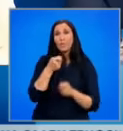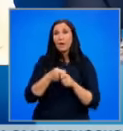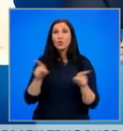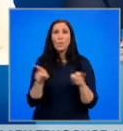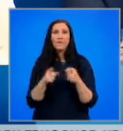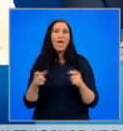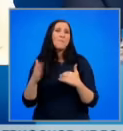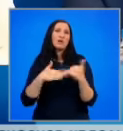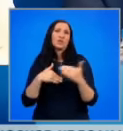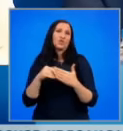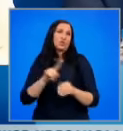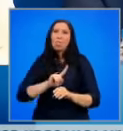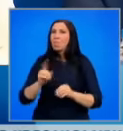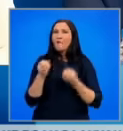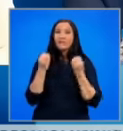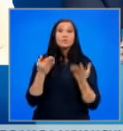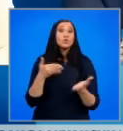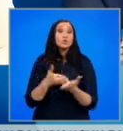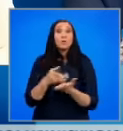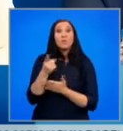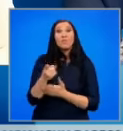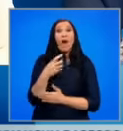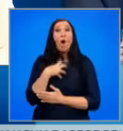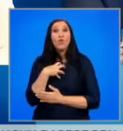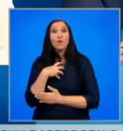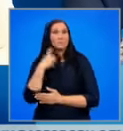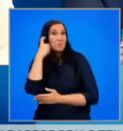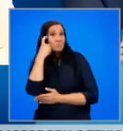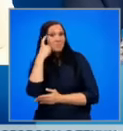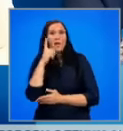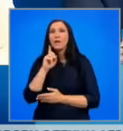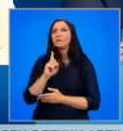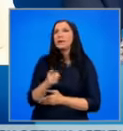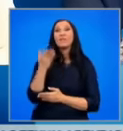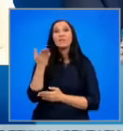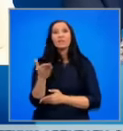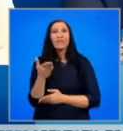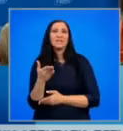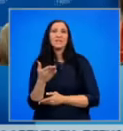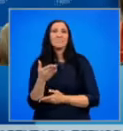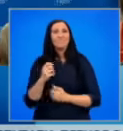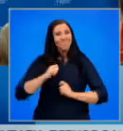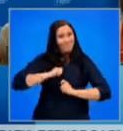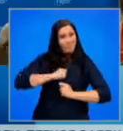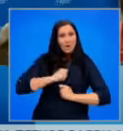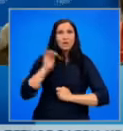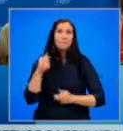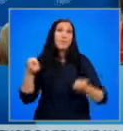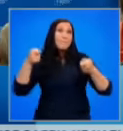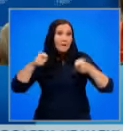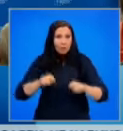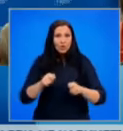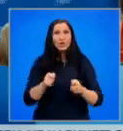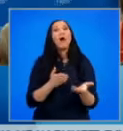управлението практически невъзможно. Затова и от ГЕРБ са на мнение, че трябва тази агония да бъде приключена. Начин